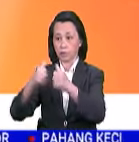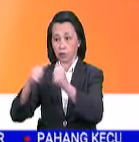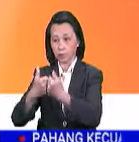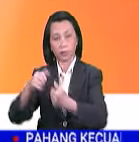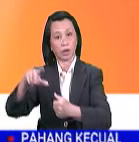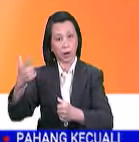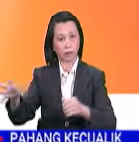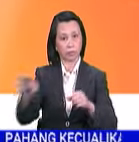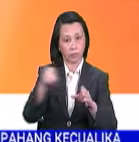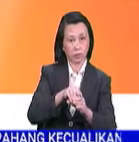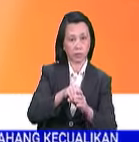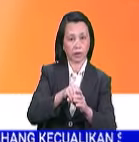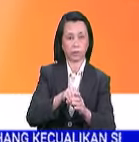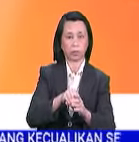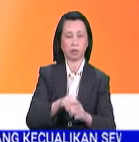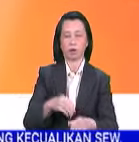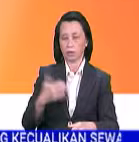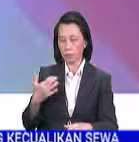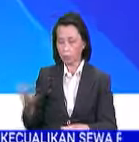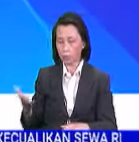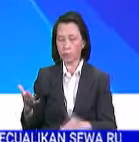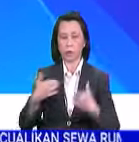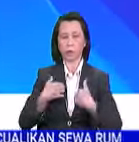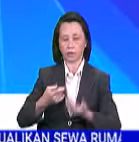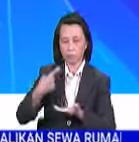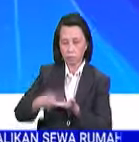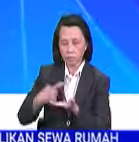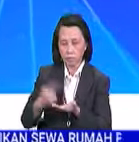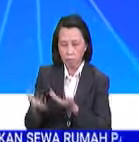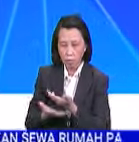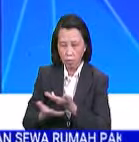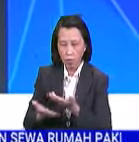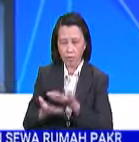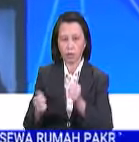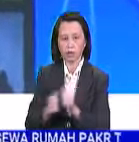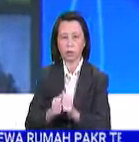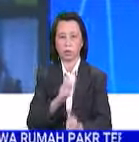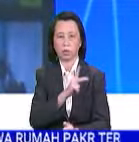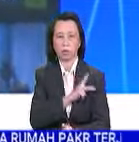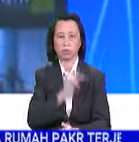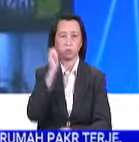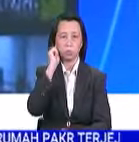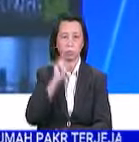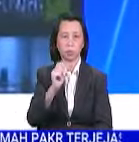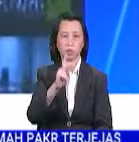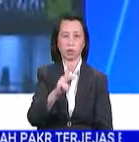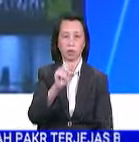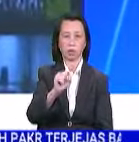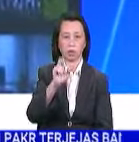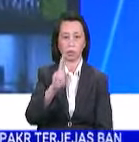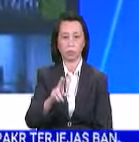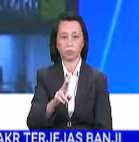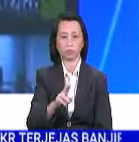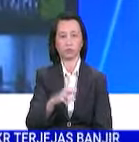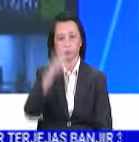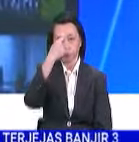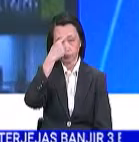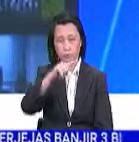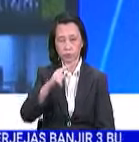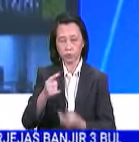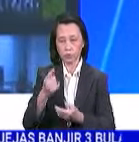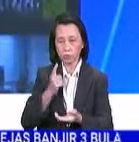lain yang berkaitan. Beliau juga telah mengadakan perbincangan terperinci dengan Ketua Setiausaha Kementerian Datuk Seri Mohd Mente